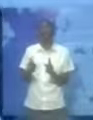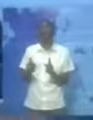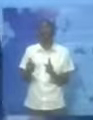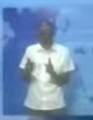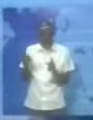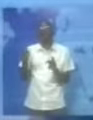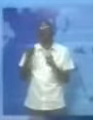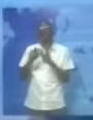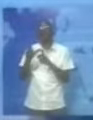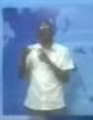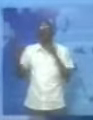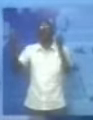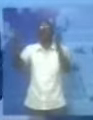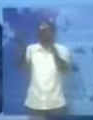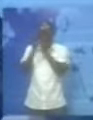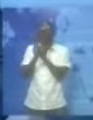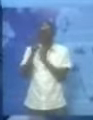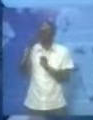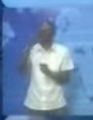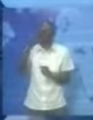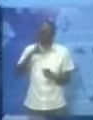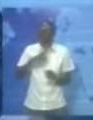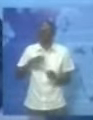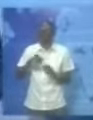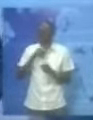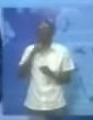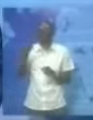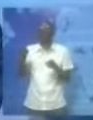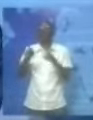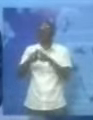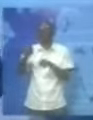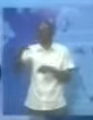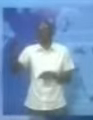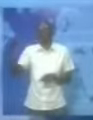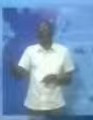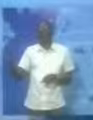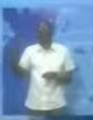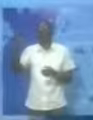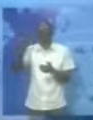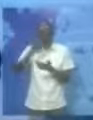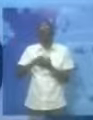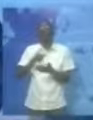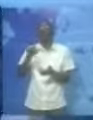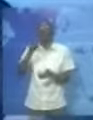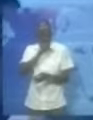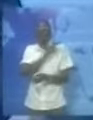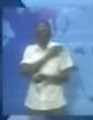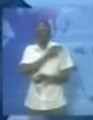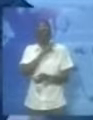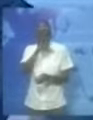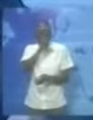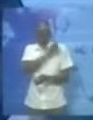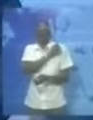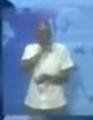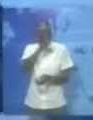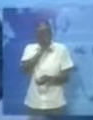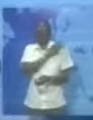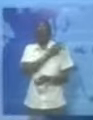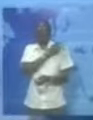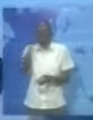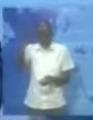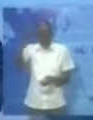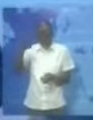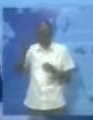Allons à la rencontre d'une dame. Pas comme les autres. C'est une self-made woman. Awa Yamego est peintre